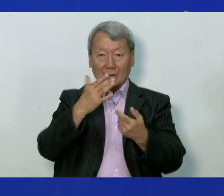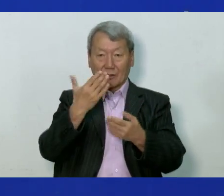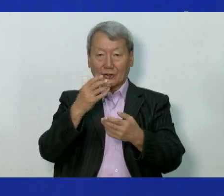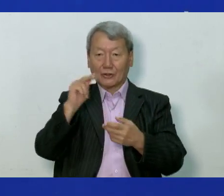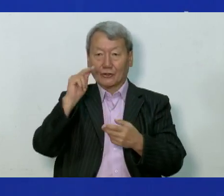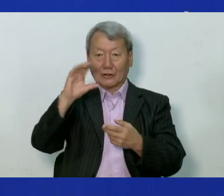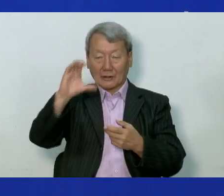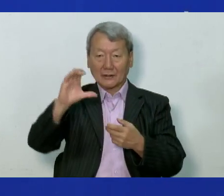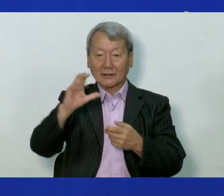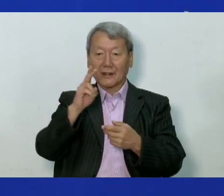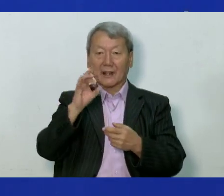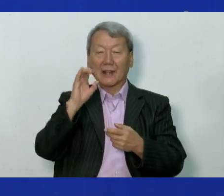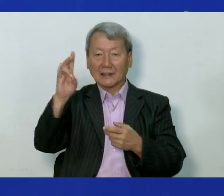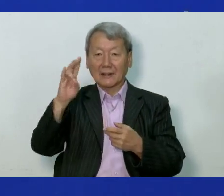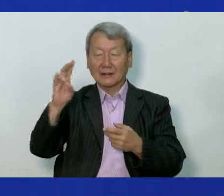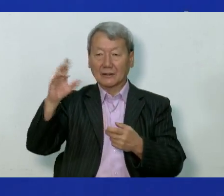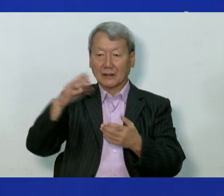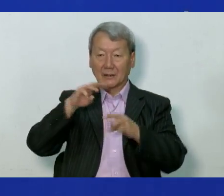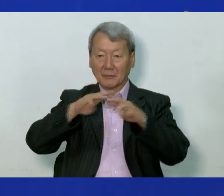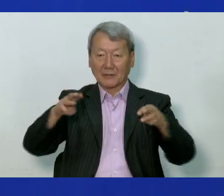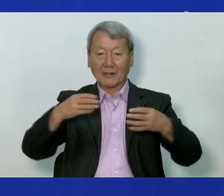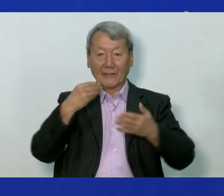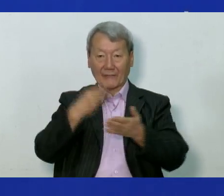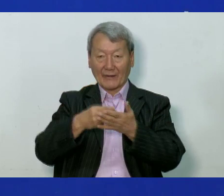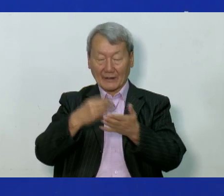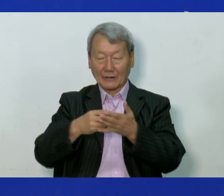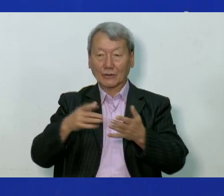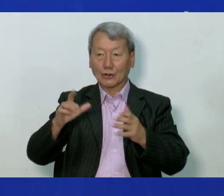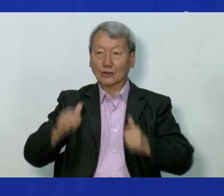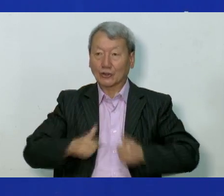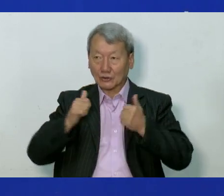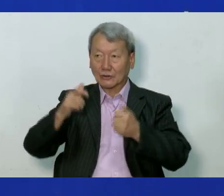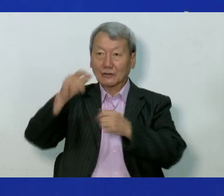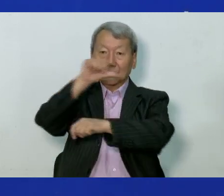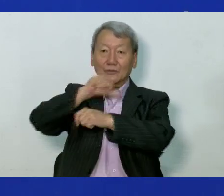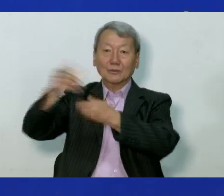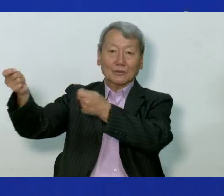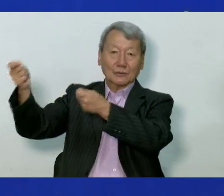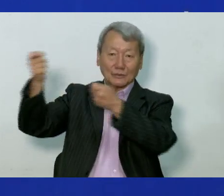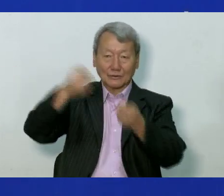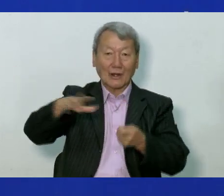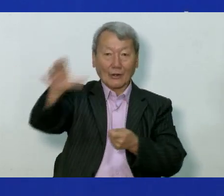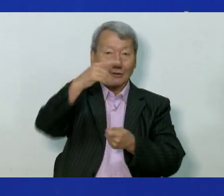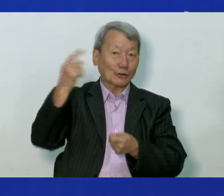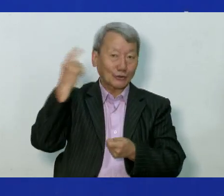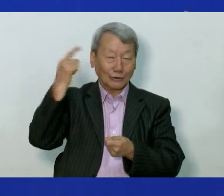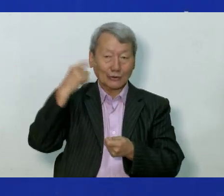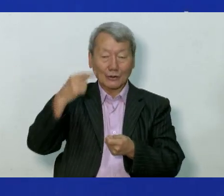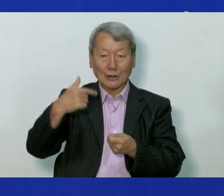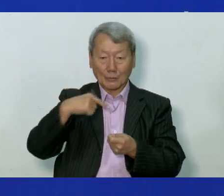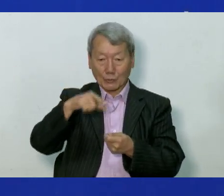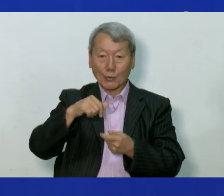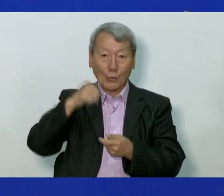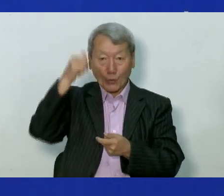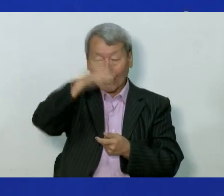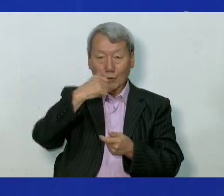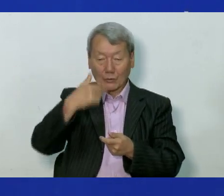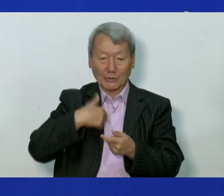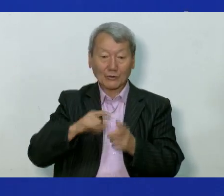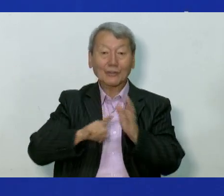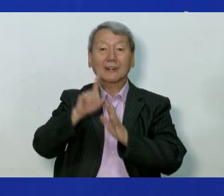өкмөттүн алдында финансылык жардамды сырттан тартып келүү зарылчылыгы жаралган. Аны өзүңүздөр жакшы билесиздер, биз нечен жылы айтып келатабыз